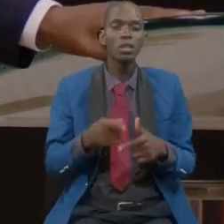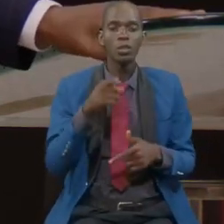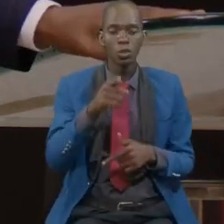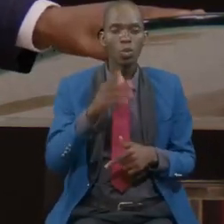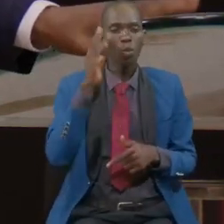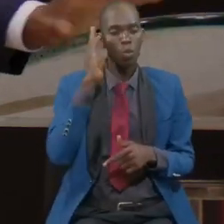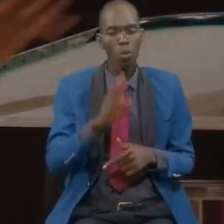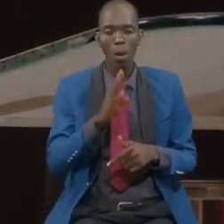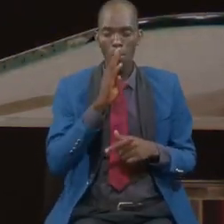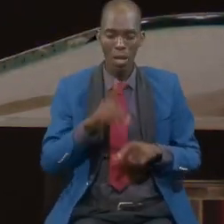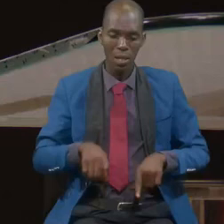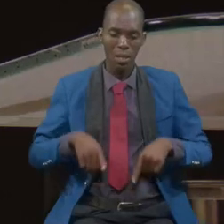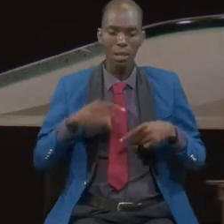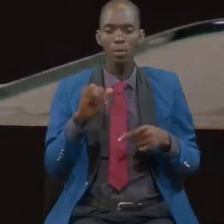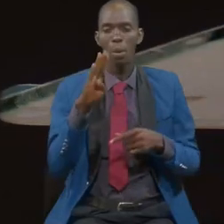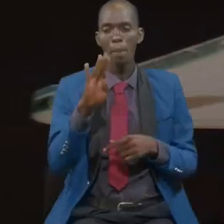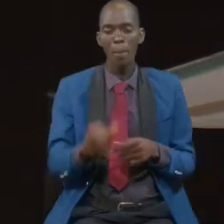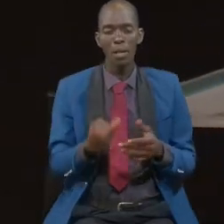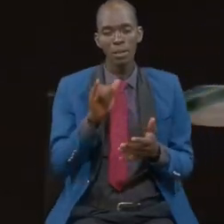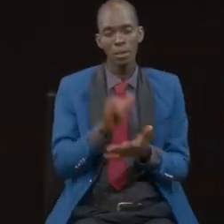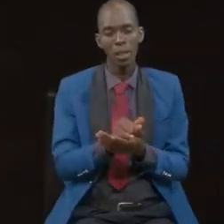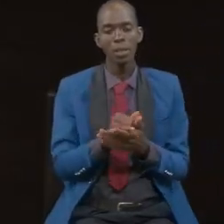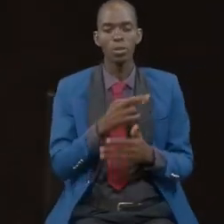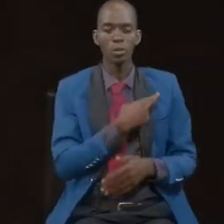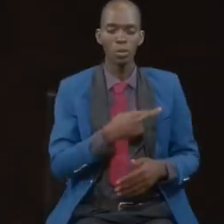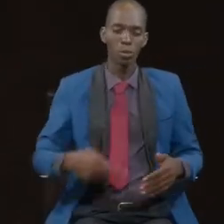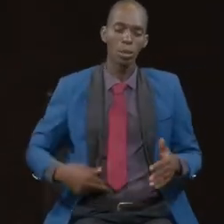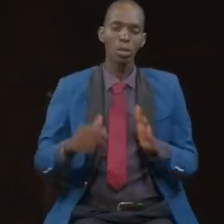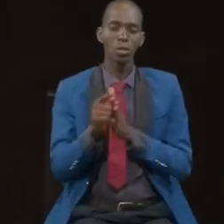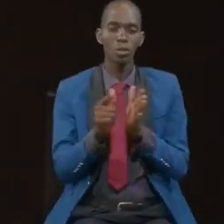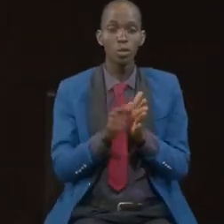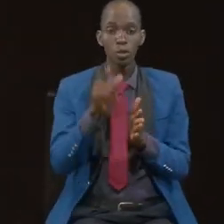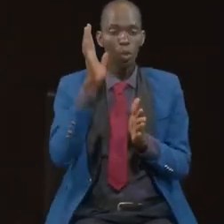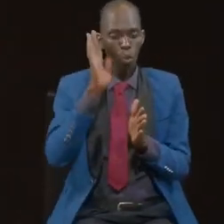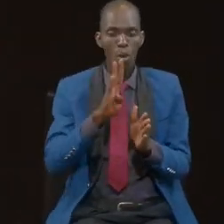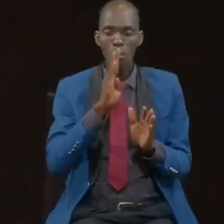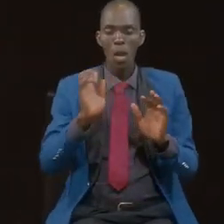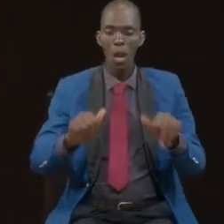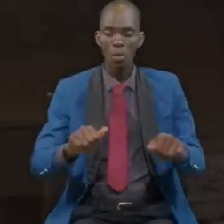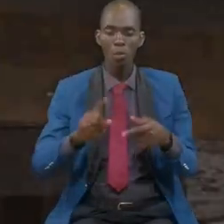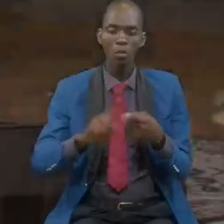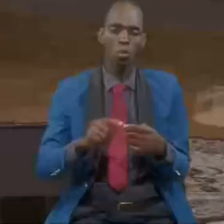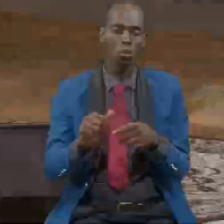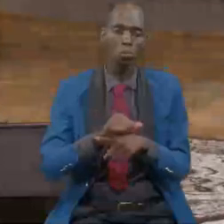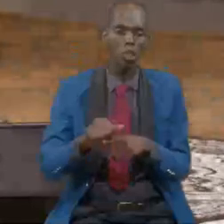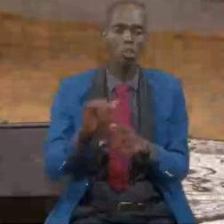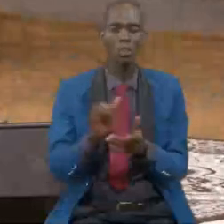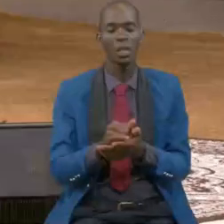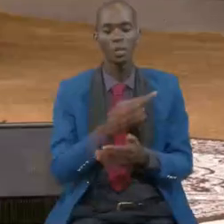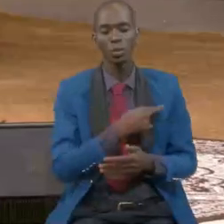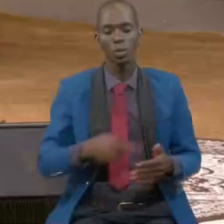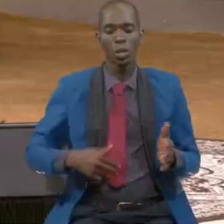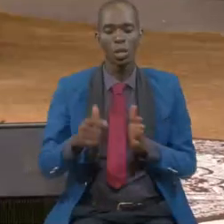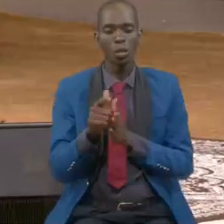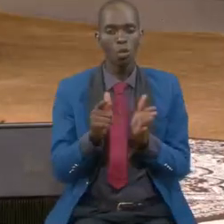vous allez vivre par la loi royale. Vous pratiquez la loi royale sans discrimination. Cela